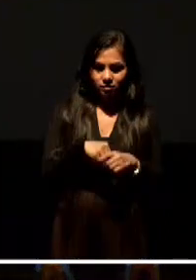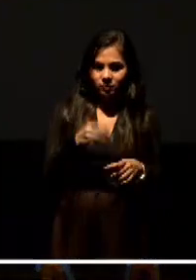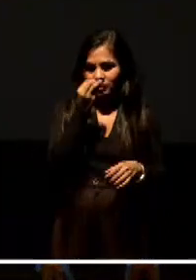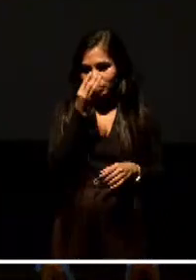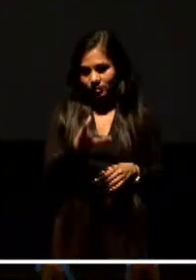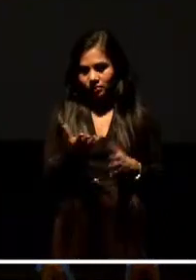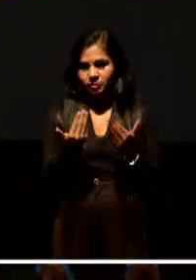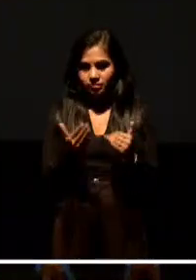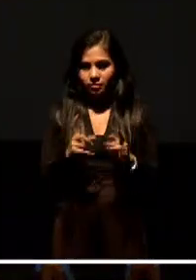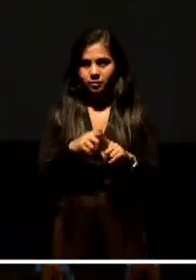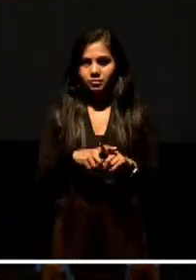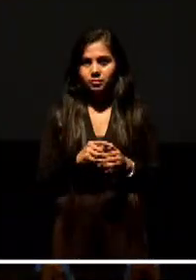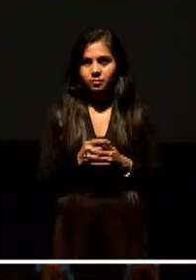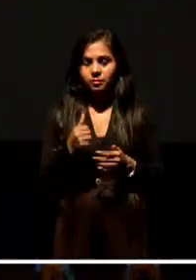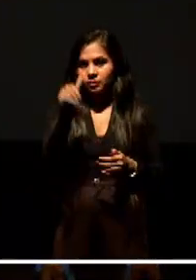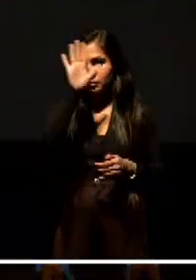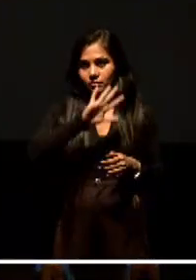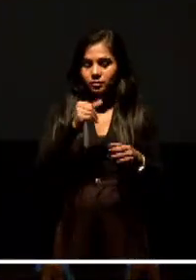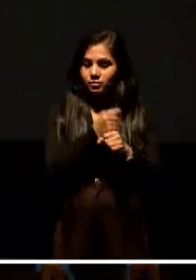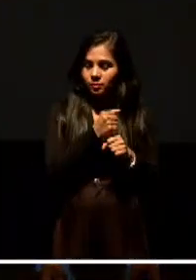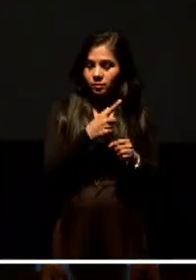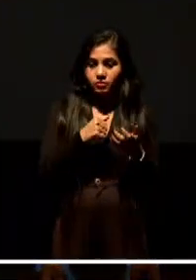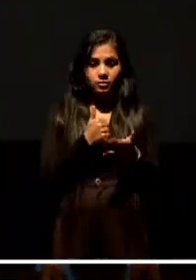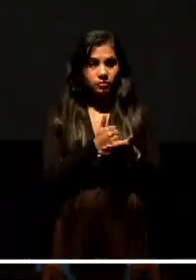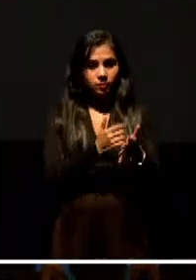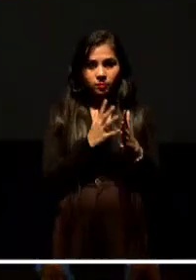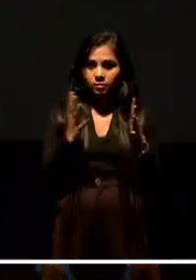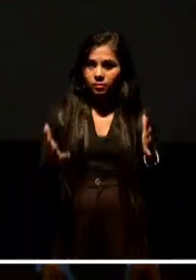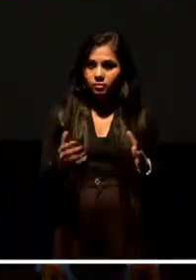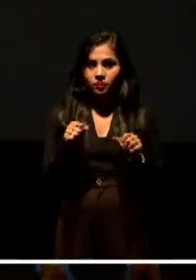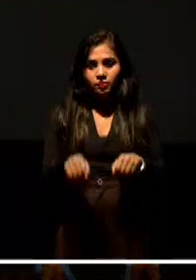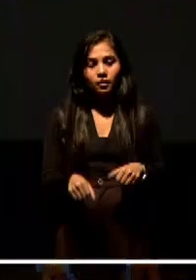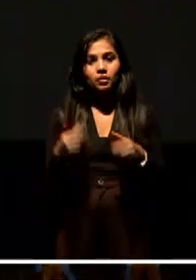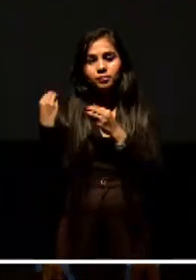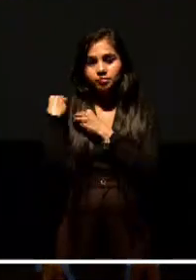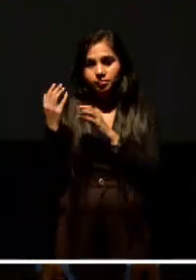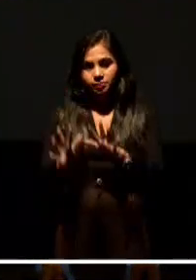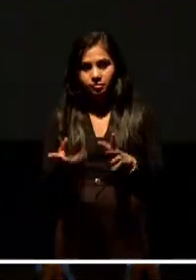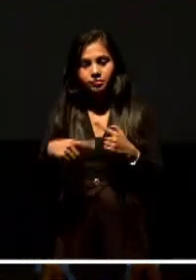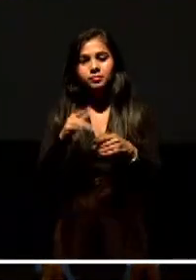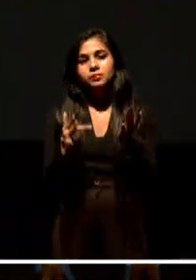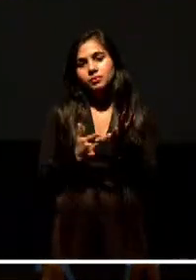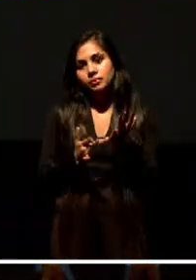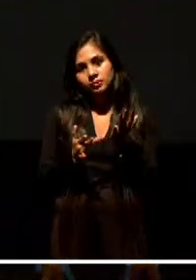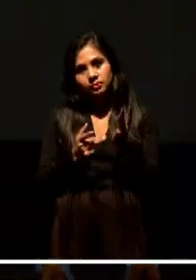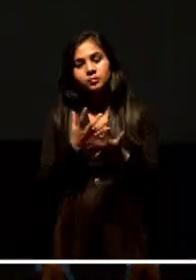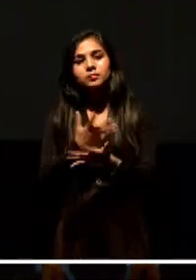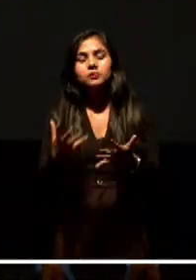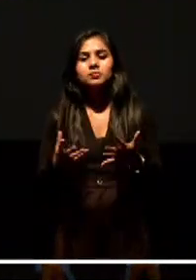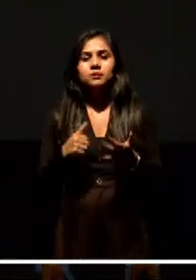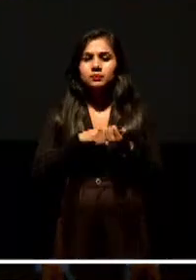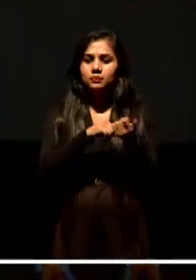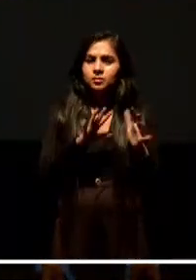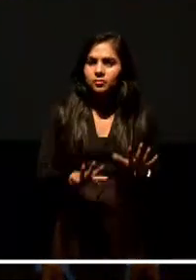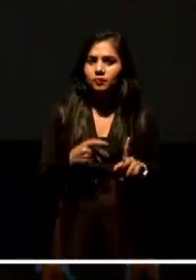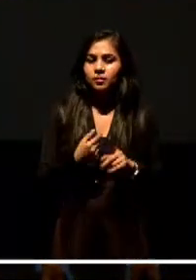और बड़ी बात, क्योंकि हमारे देश में सरकार की बड़ी मदद है, ऐसी अथॉरिटीज हैं जो टेक्नोलॉजी के लिए, प्रोडक्ट के लिए सपोर्ट करती हैं। तो